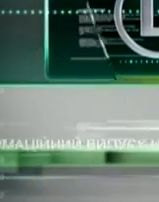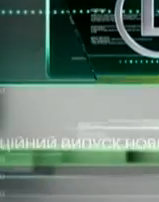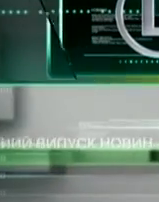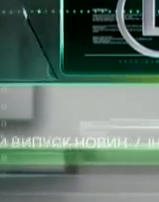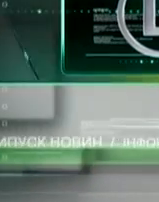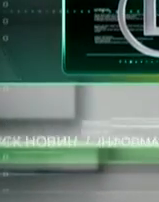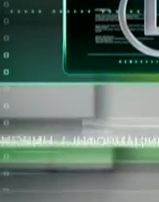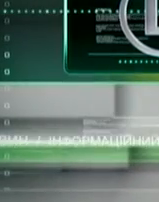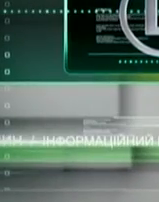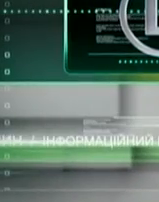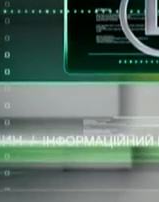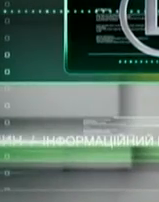Субтитрувальниця Оля Шор